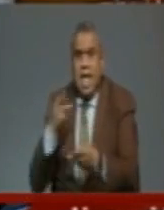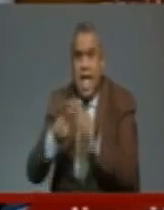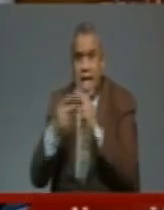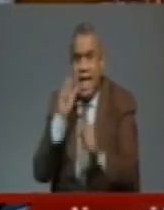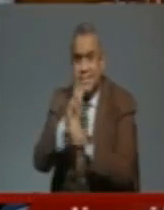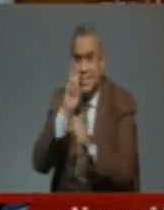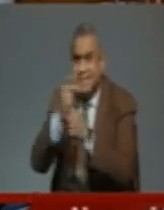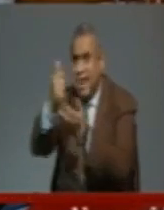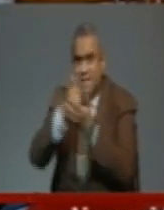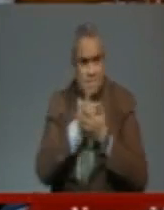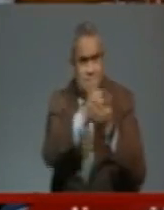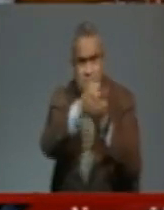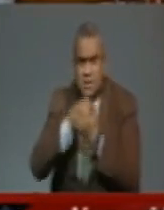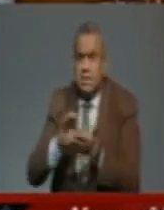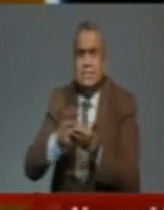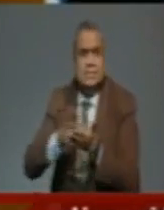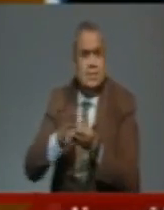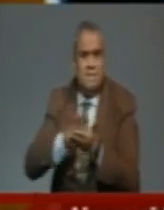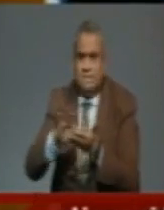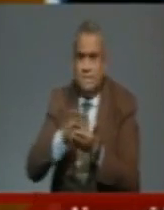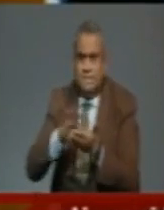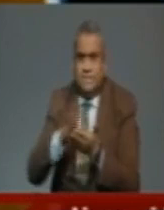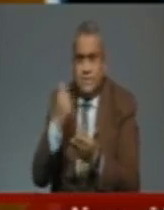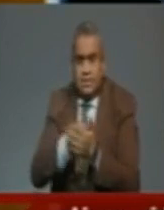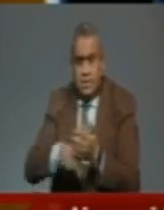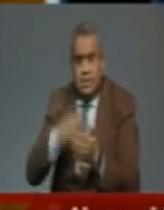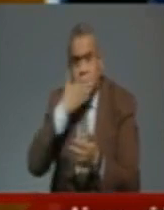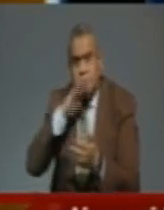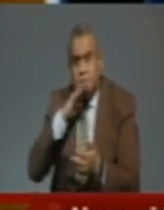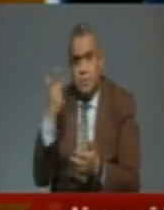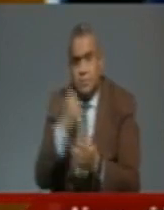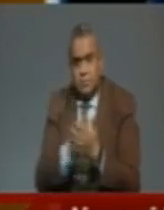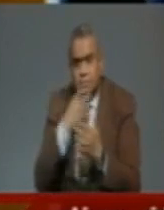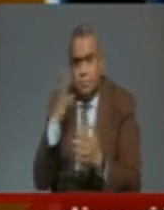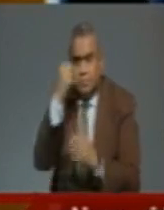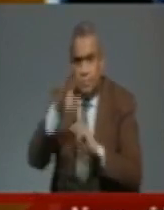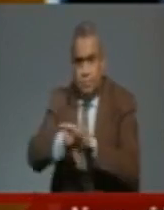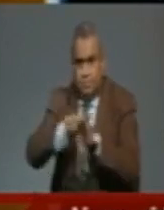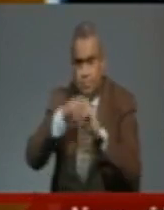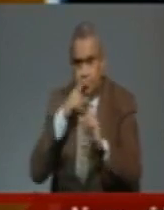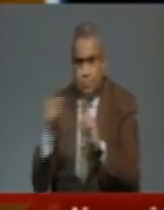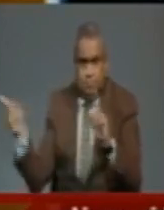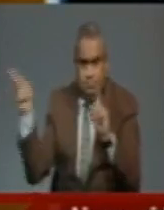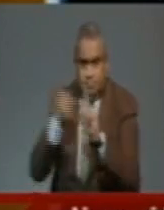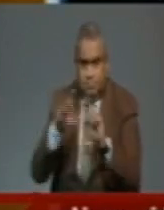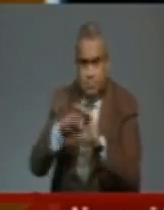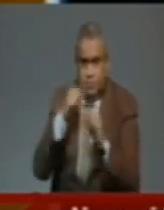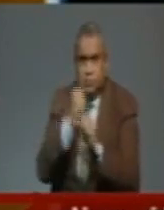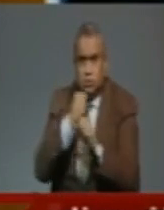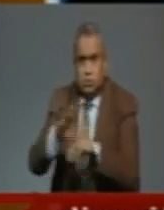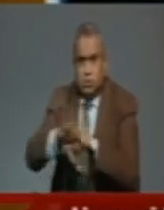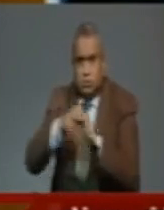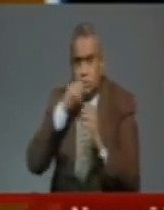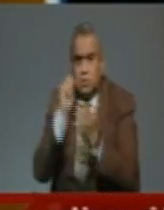ده أنا عايز أقول لحضرتك على حاجة في النهاية، احنا فنم لحد النهارده في 3 شهور تشغيل تجريبي من شهر فبراير لحد النهارده، وانا يمكن قلت لحضرتك ان احنا بدانا نشتغل